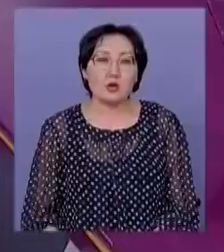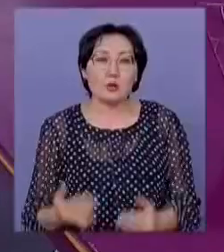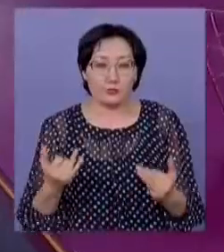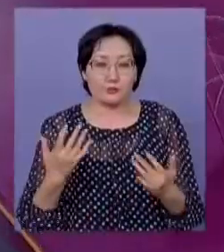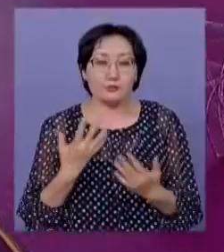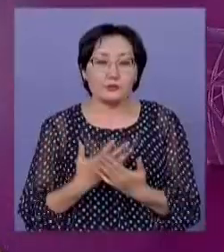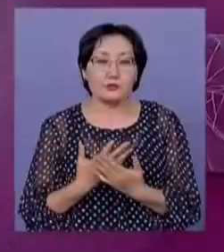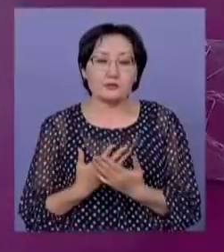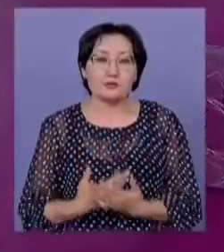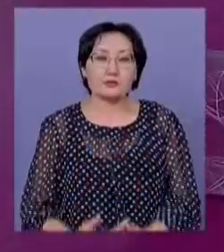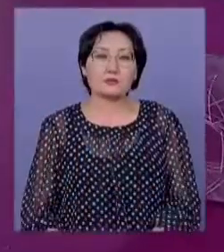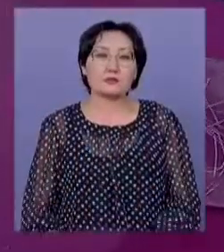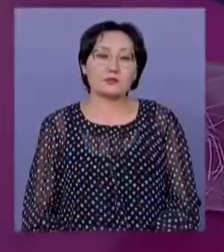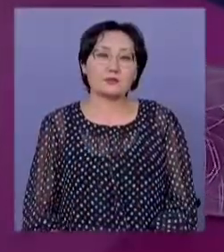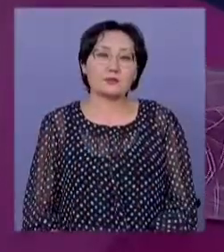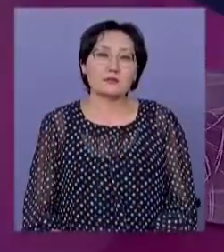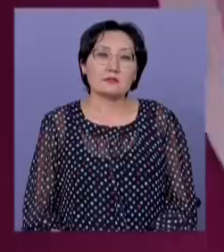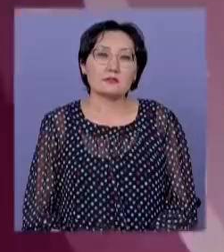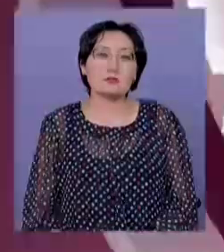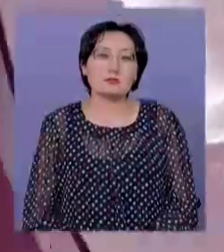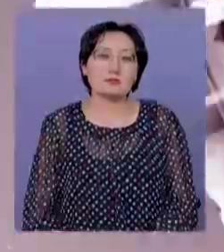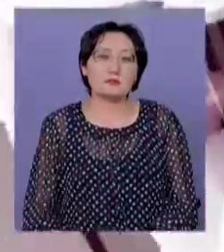Бүгін көретіндеріңіз.